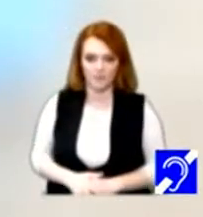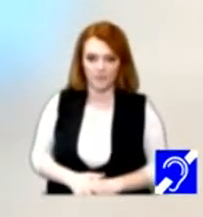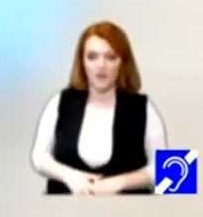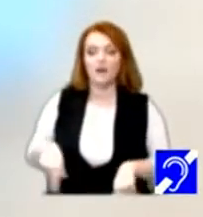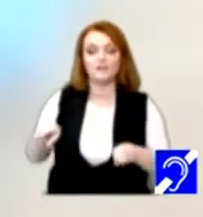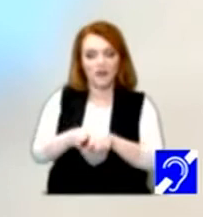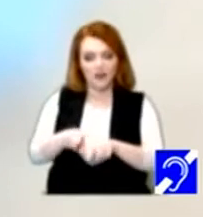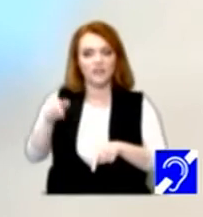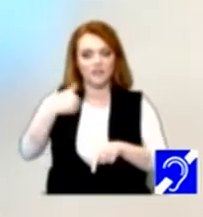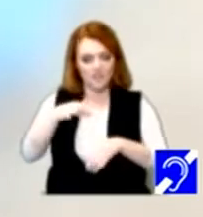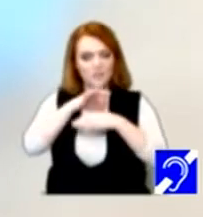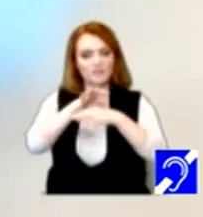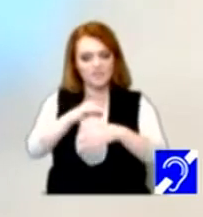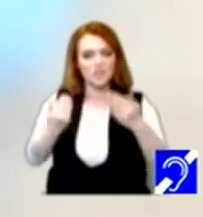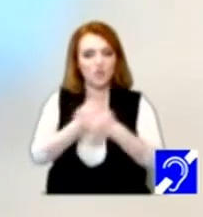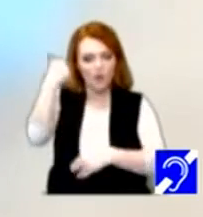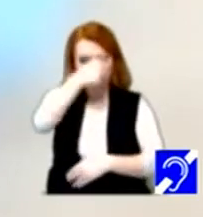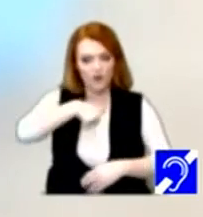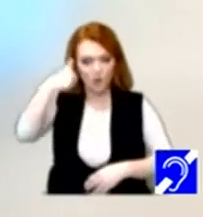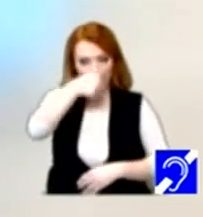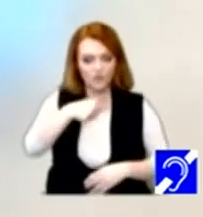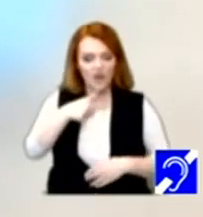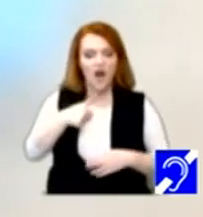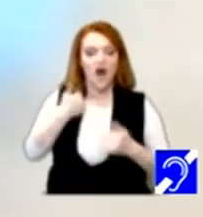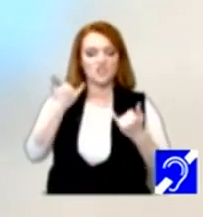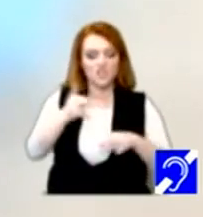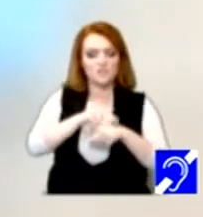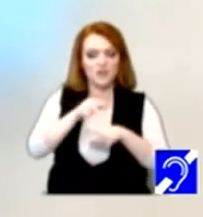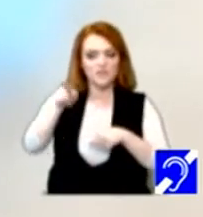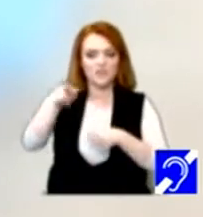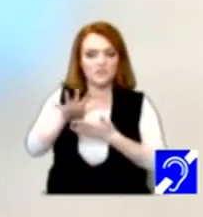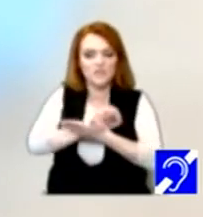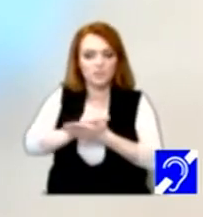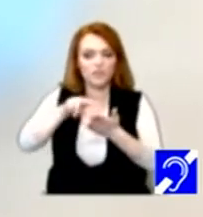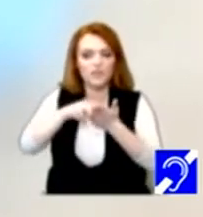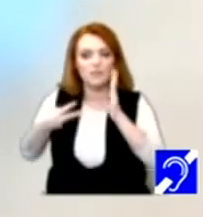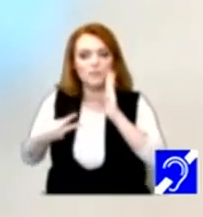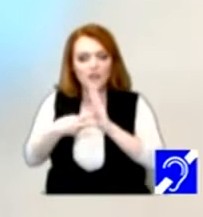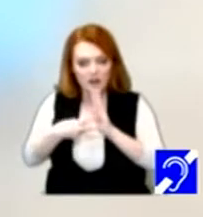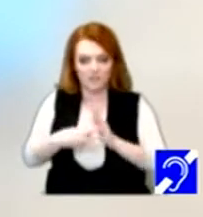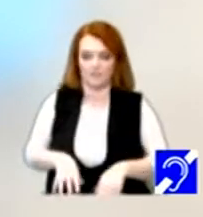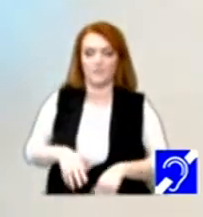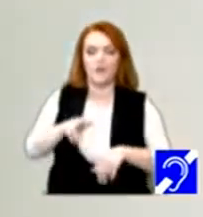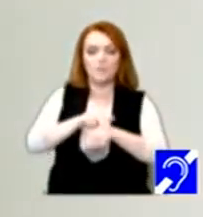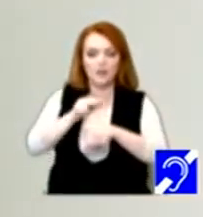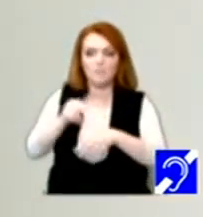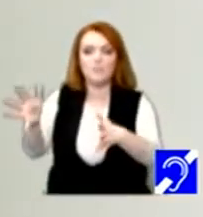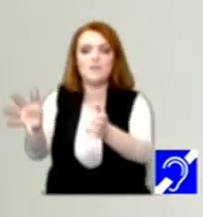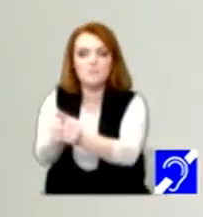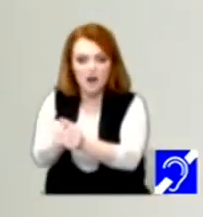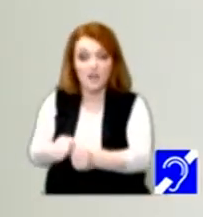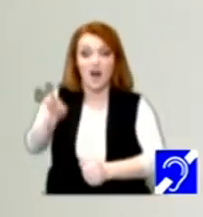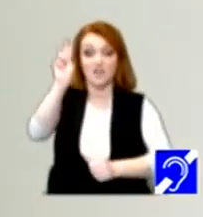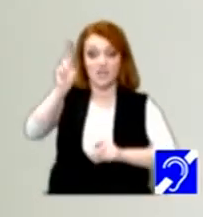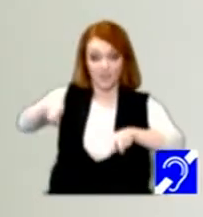petrece revelionul. Substanțele au fost depistate în coletele transmise diferitor deținuți, fiind confiscate de oamenii legii. Cei care au